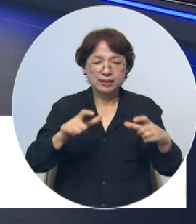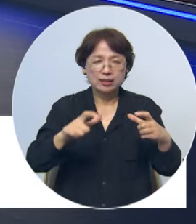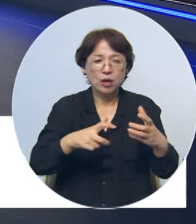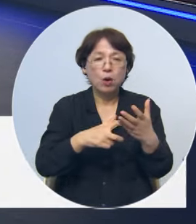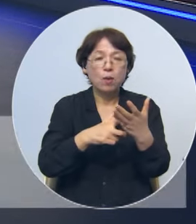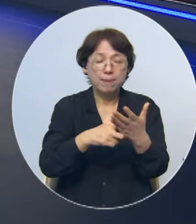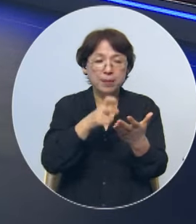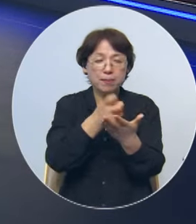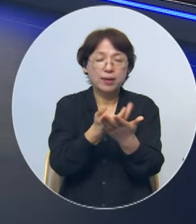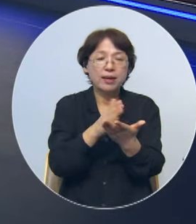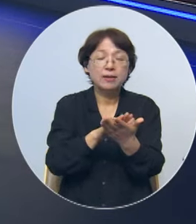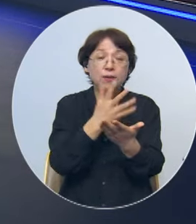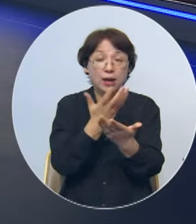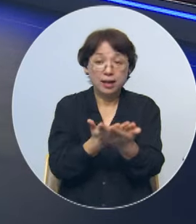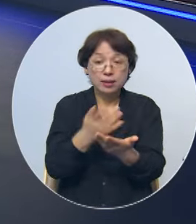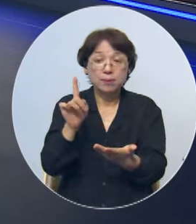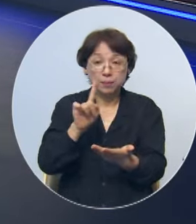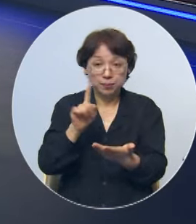어떤 법안인가요?